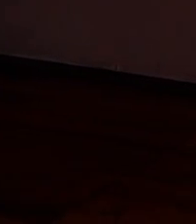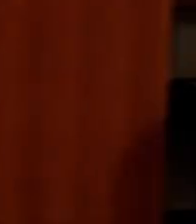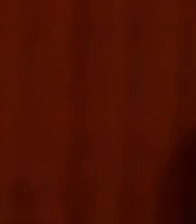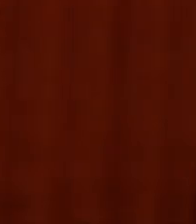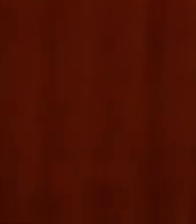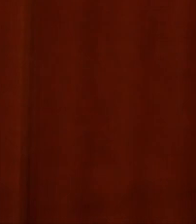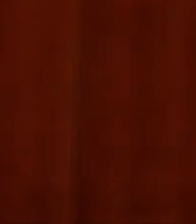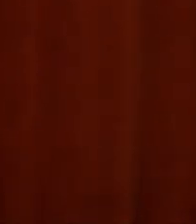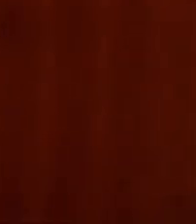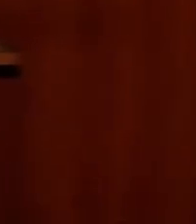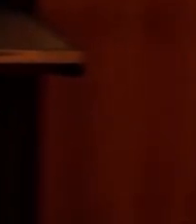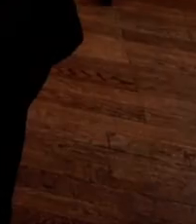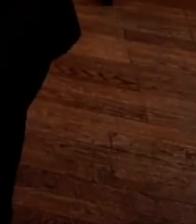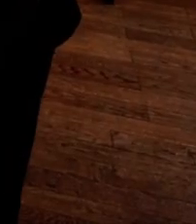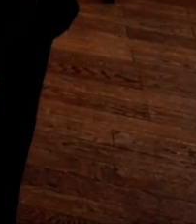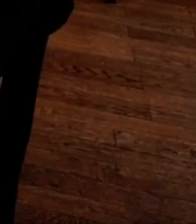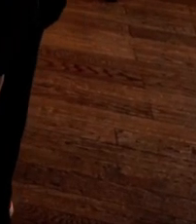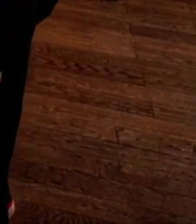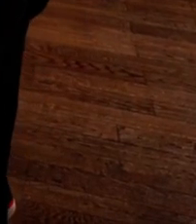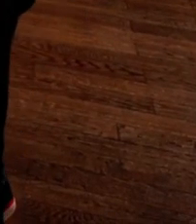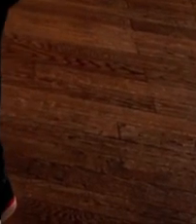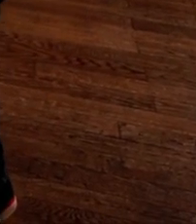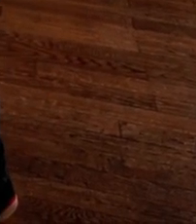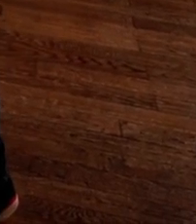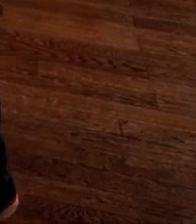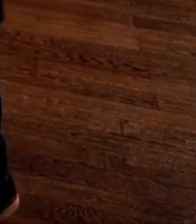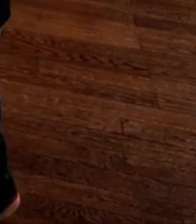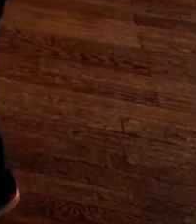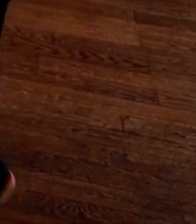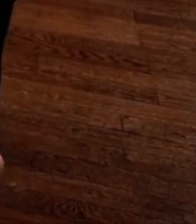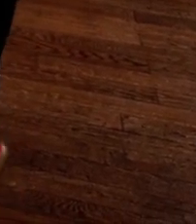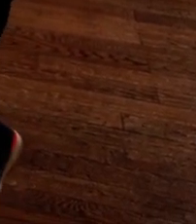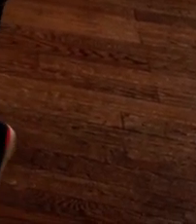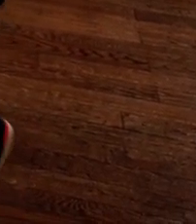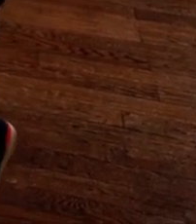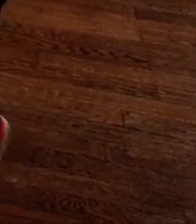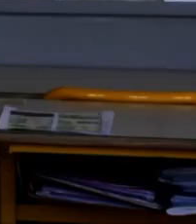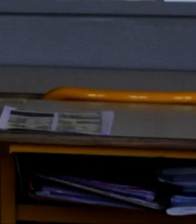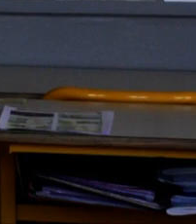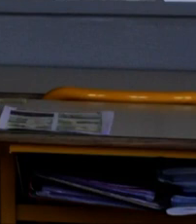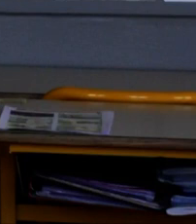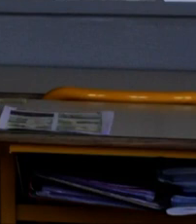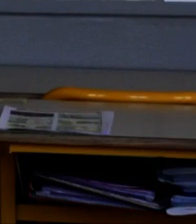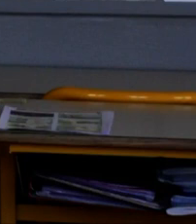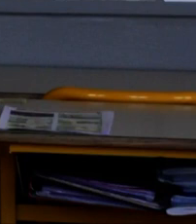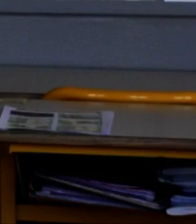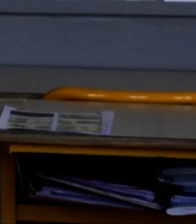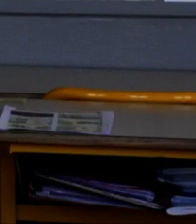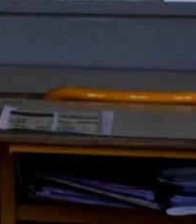moi j'ai fait celui-là, c'est ça ? Ouais. Milo, par contre, il faudra vraiment que tu donnes le ton, tu vois. Quel que soit le cycle, il faut se